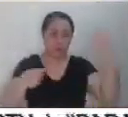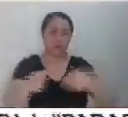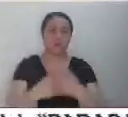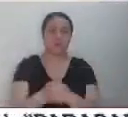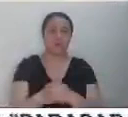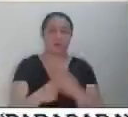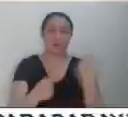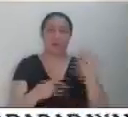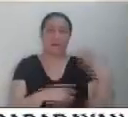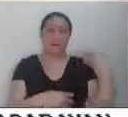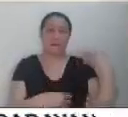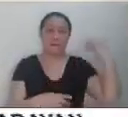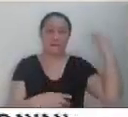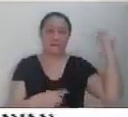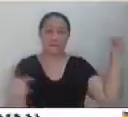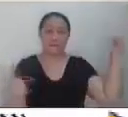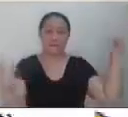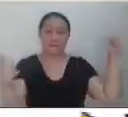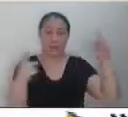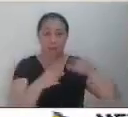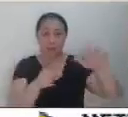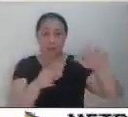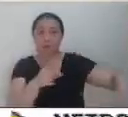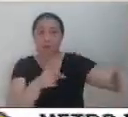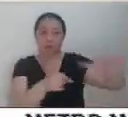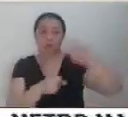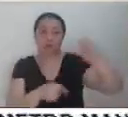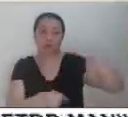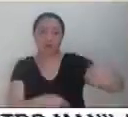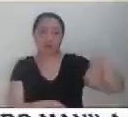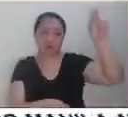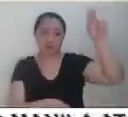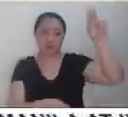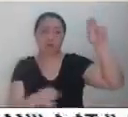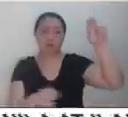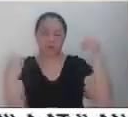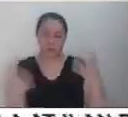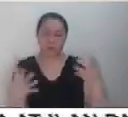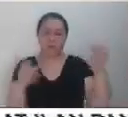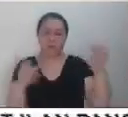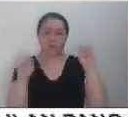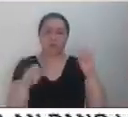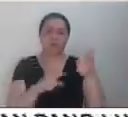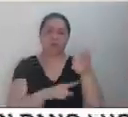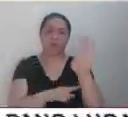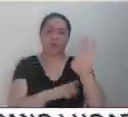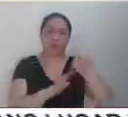kung mangyayari na po yan, ano po mangyayari doon sa mga RFID stickers ng Metro Pacific?